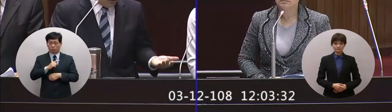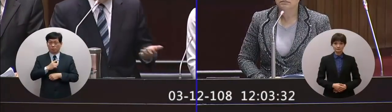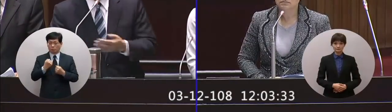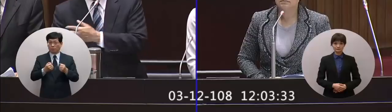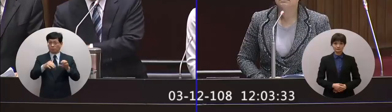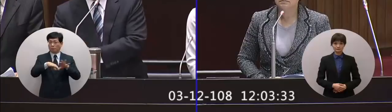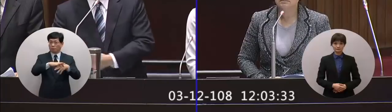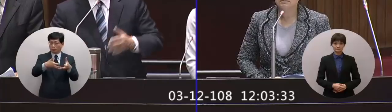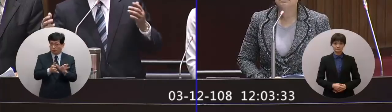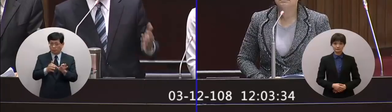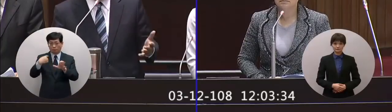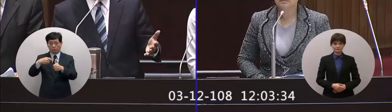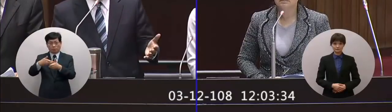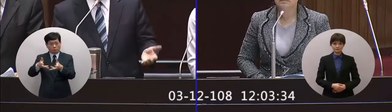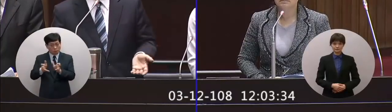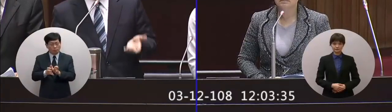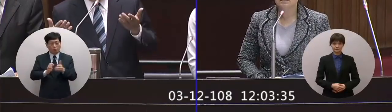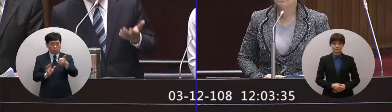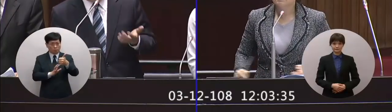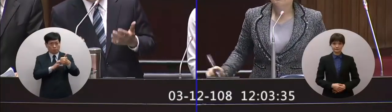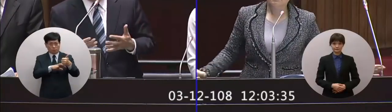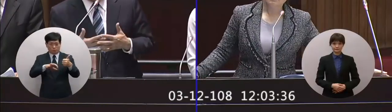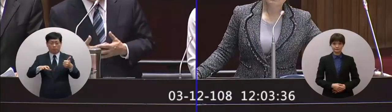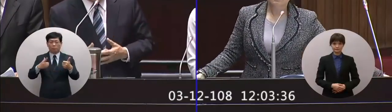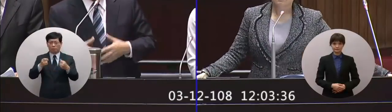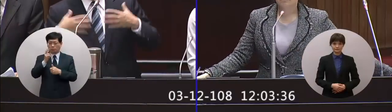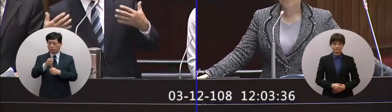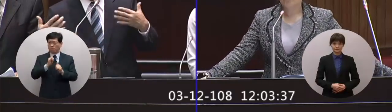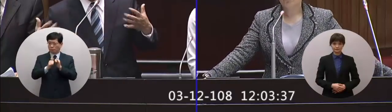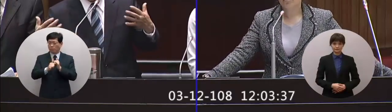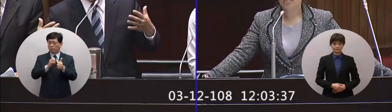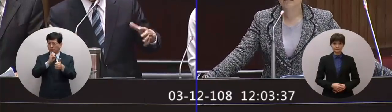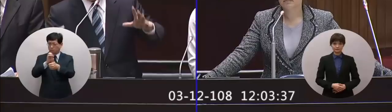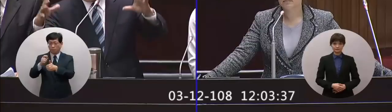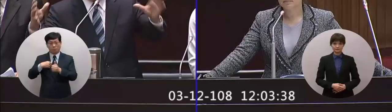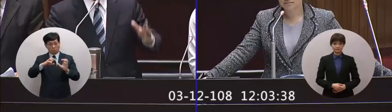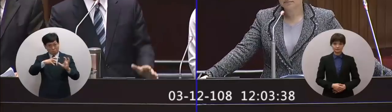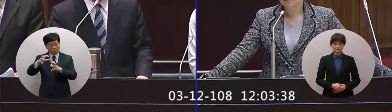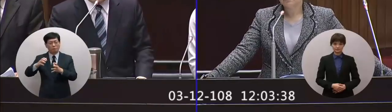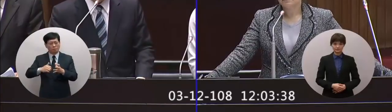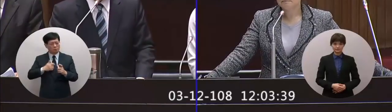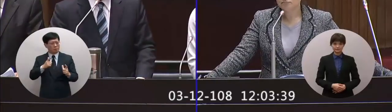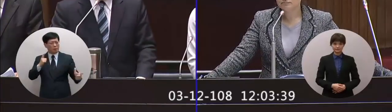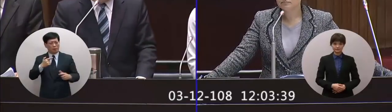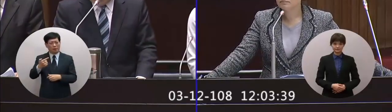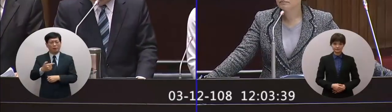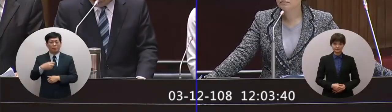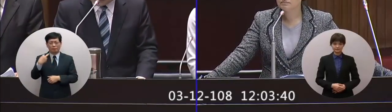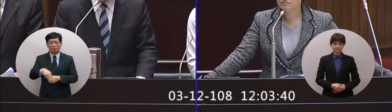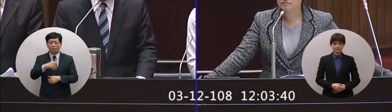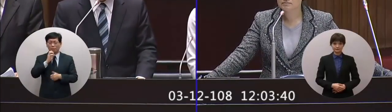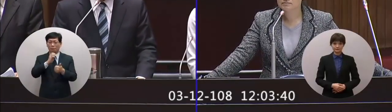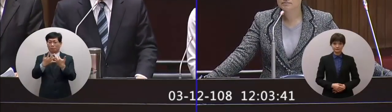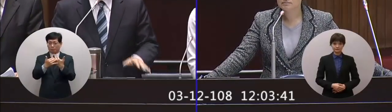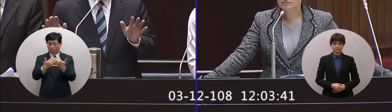从文化部、教育部各部会，我们要让国民知道这世界其实是无限大，而让